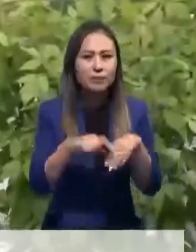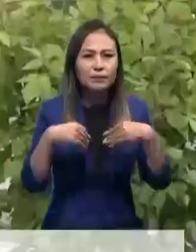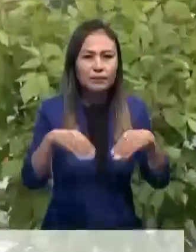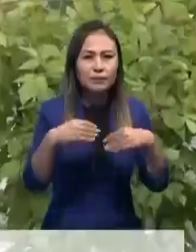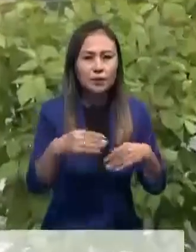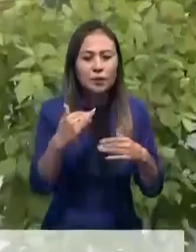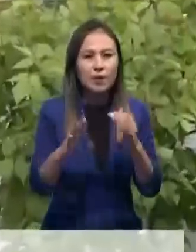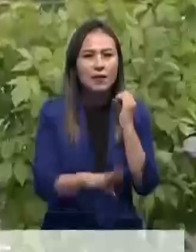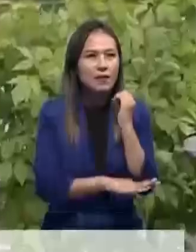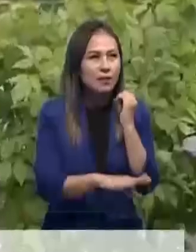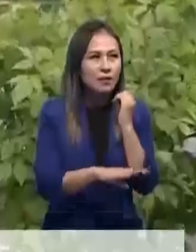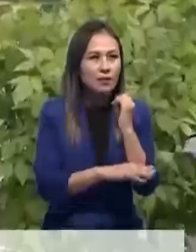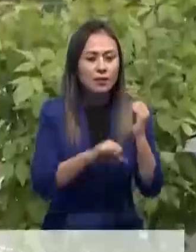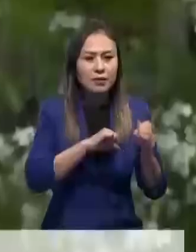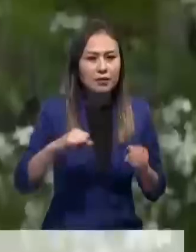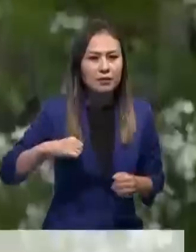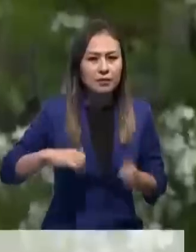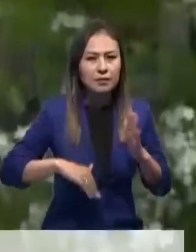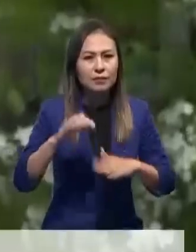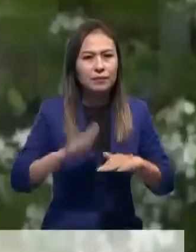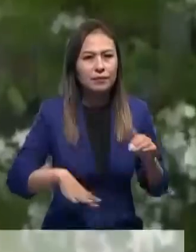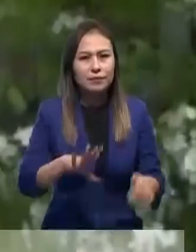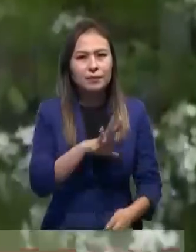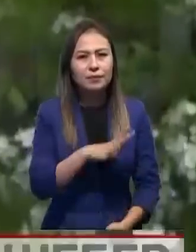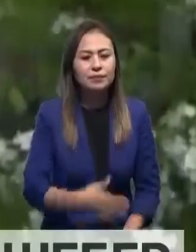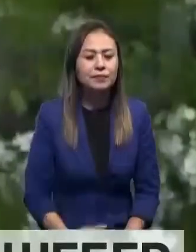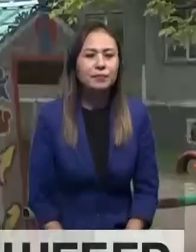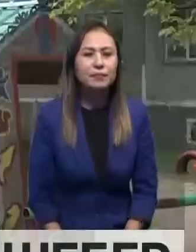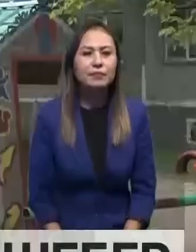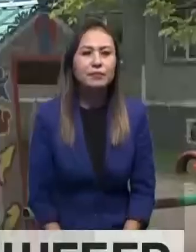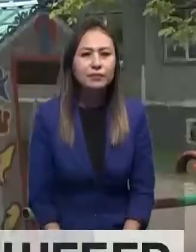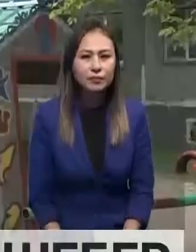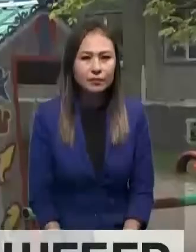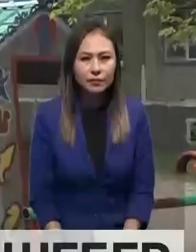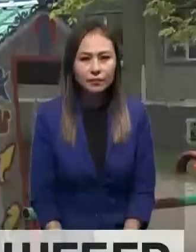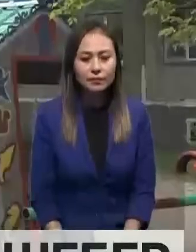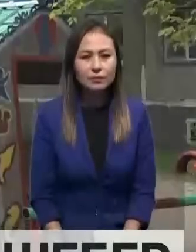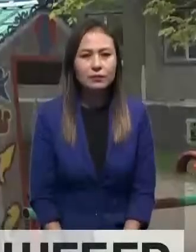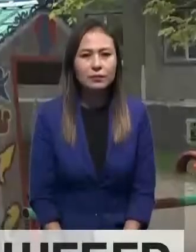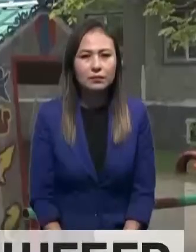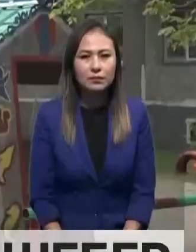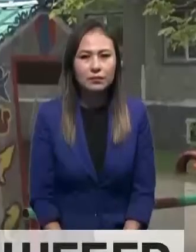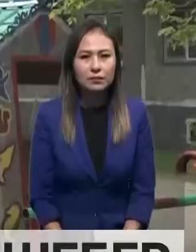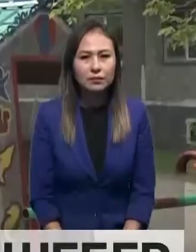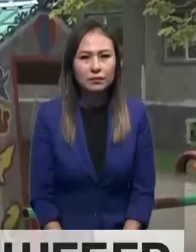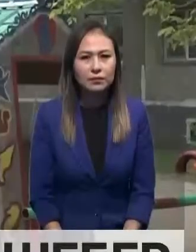Мына ағаштарды ол отырғызған. Айдарбек Айтмұхамбетұлы, Қуаныш Қазбеков, Петропавл, Хабар 24.